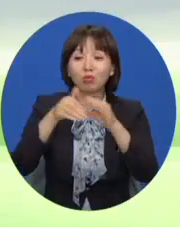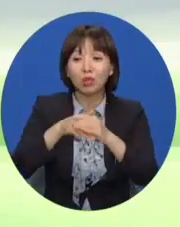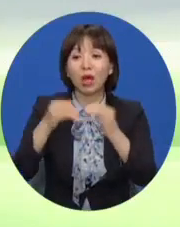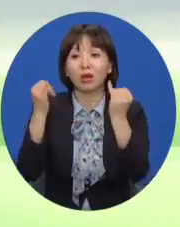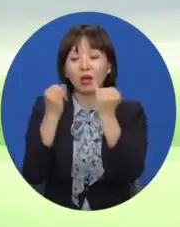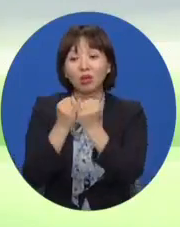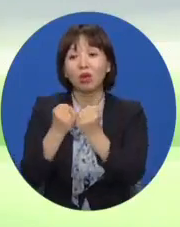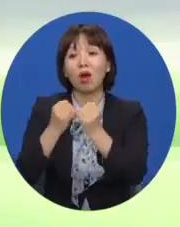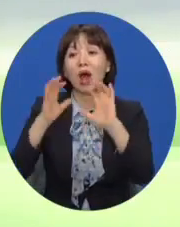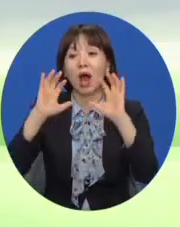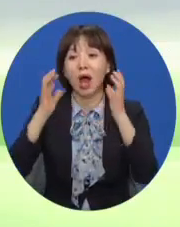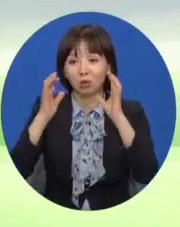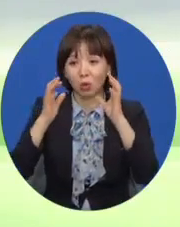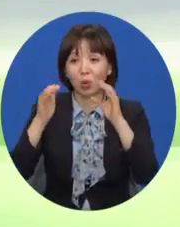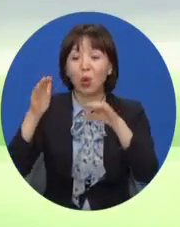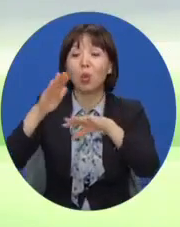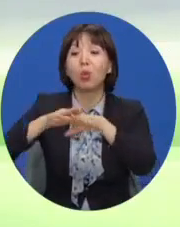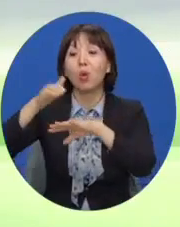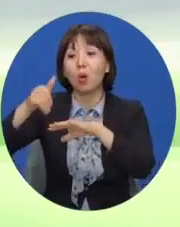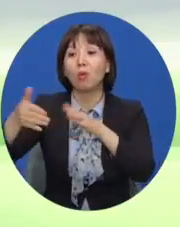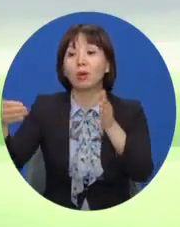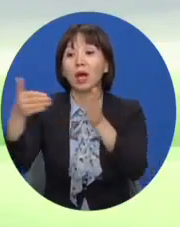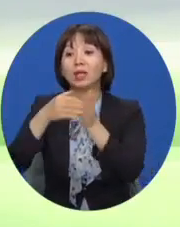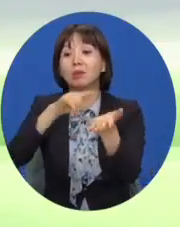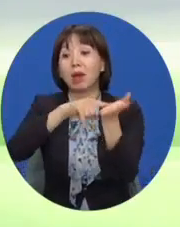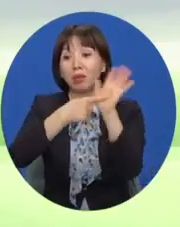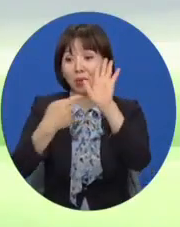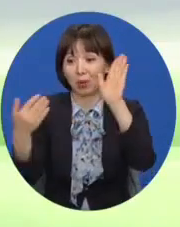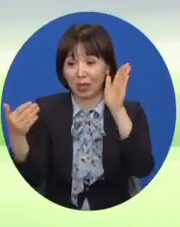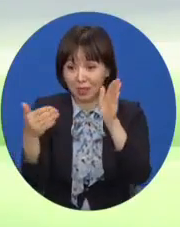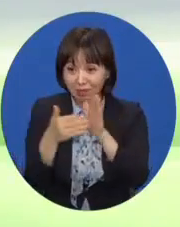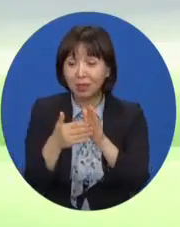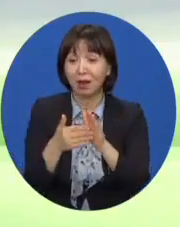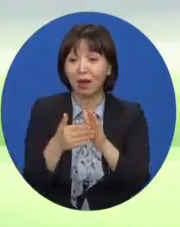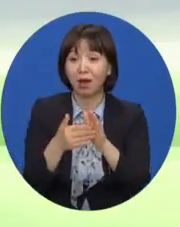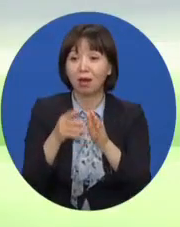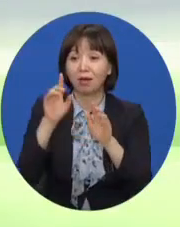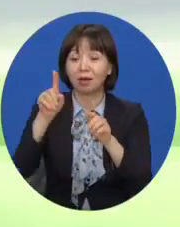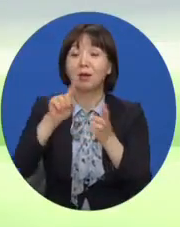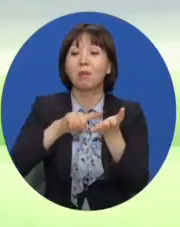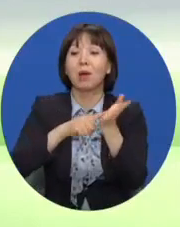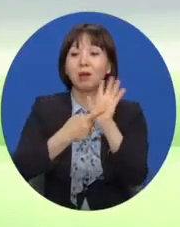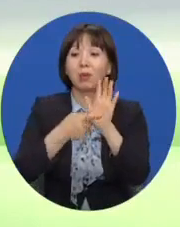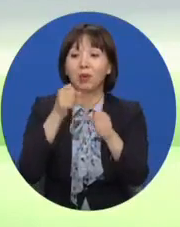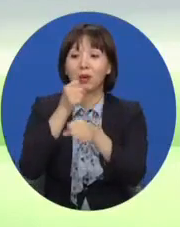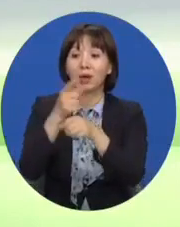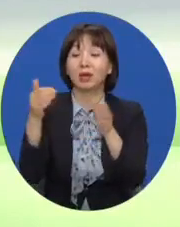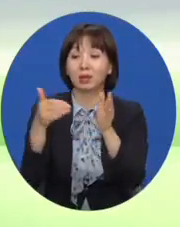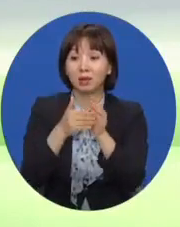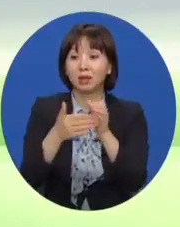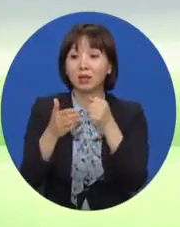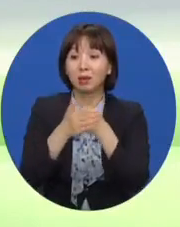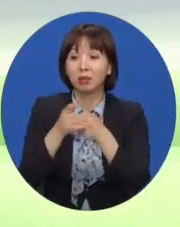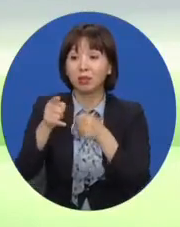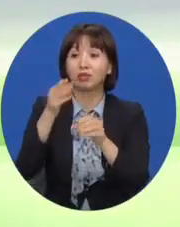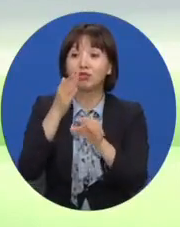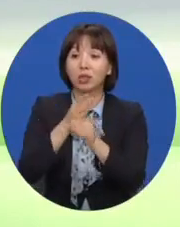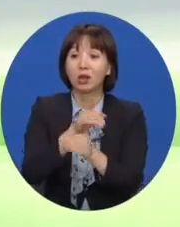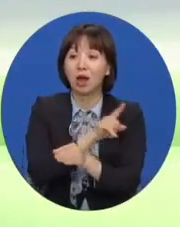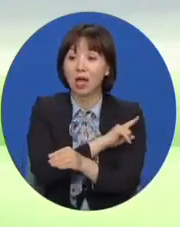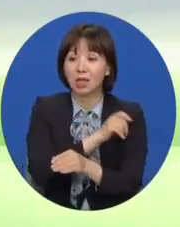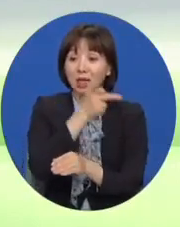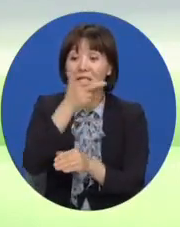유아, 농업부분까지 제가 이미 다 발표를 했습니다. 오늘 제가 그런 발표를 이미 했기 때문에 그 중에서 저는 가장